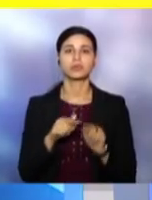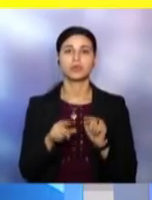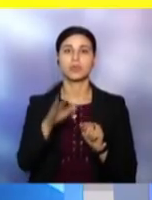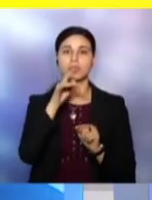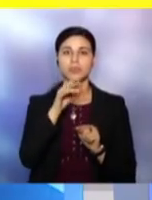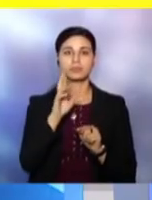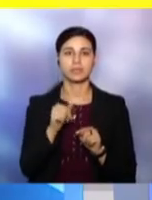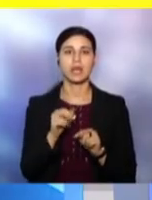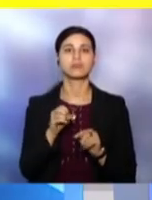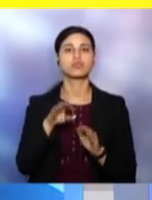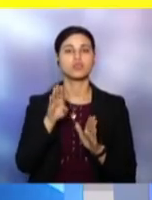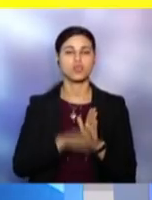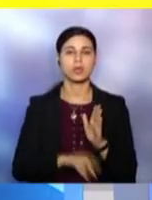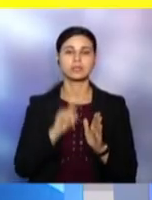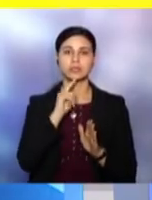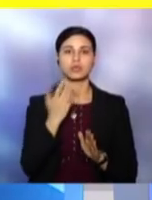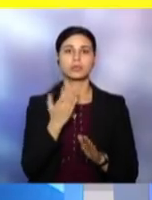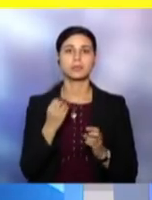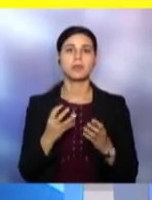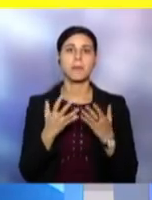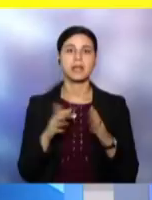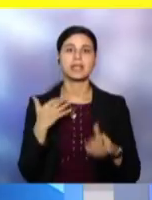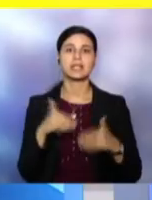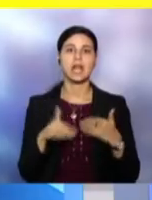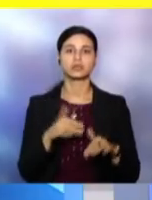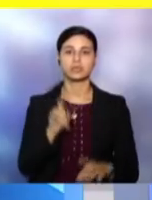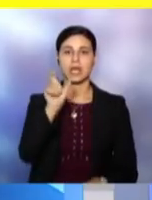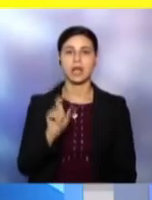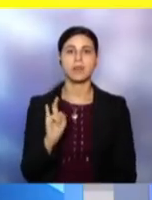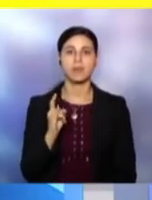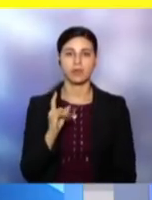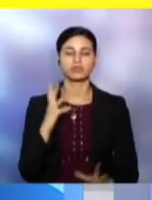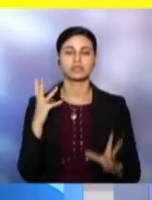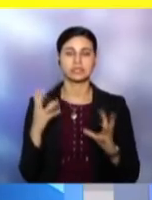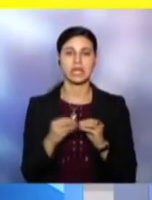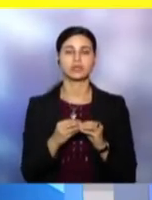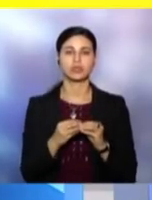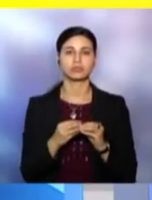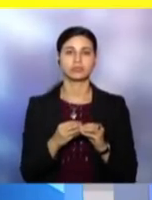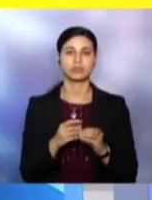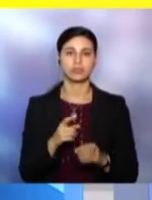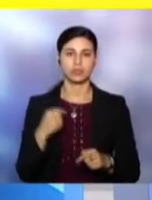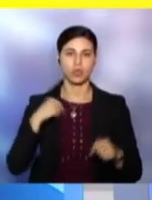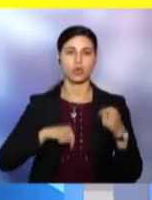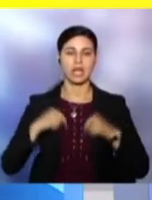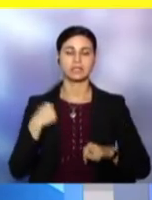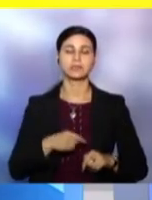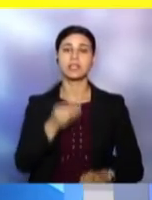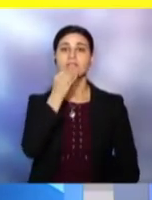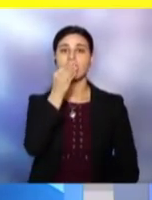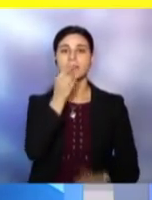მით უფრო გართულებებზე, რომელმაც კიდევ უფრო დაასუსტა ბავშვის მოზარდის და ზოგადად ზრდასრულის ორგანიზმის, კვებას